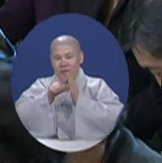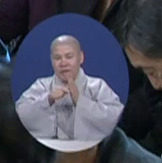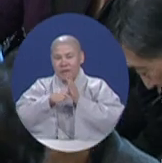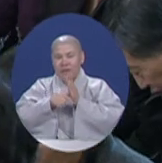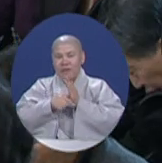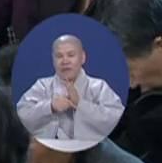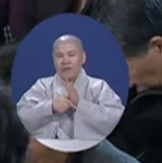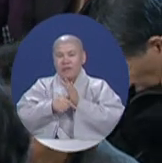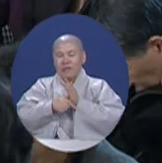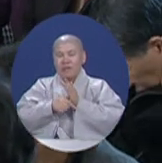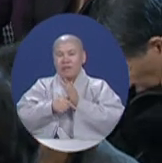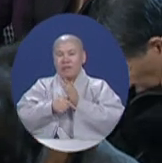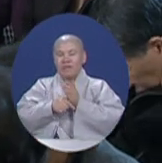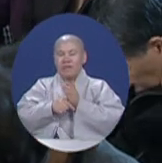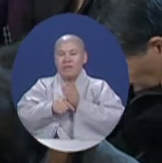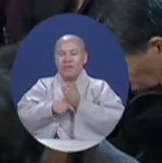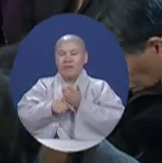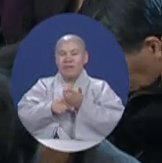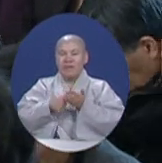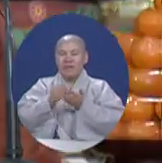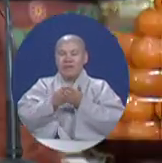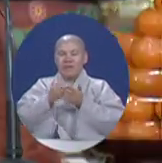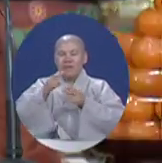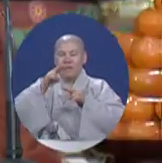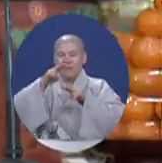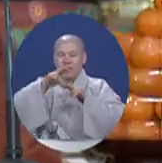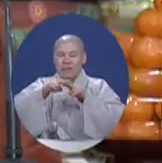올라가는 게 법상 올라가는 것만 미리 익혀서